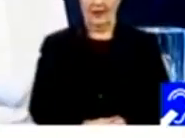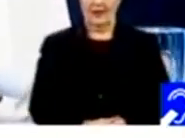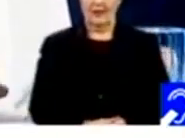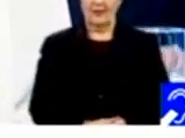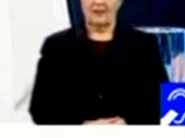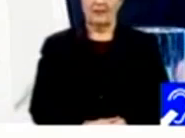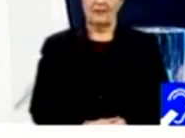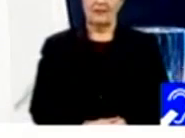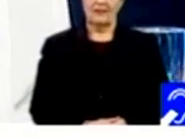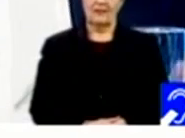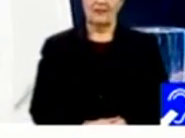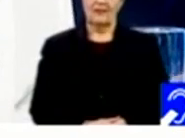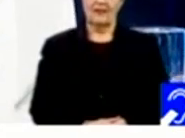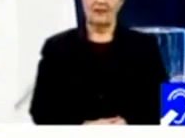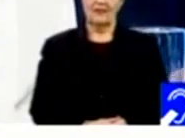Aștept întrebare.